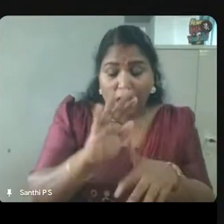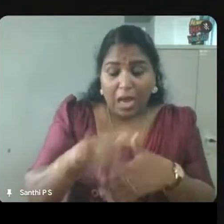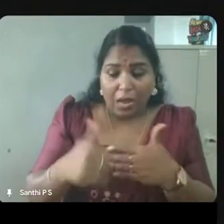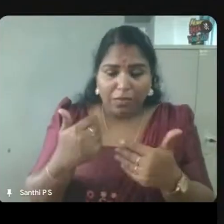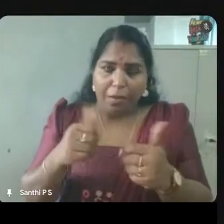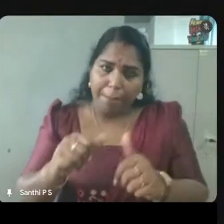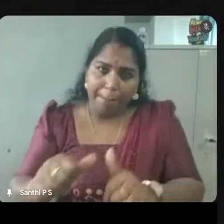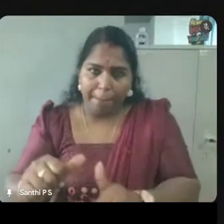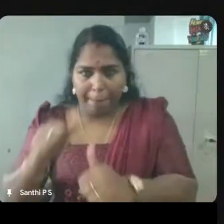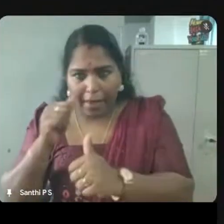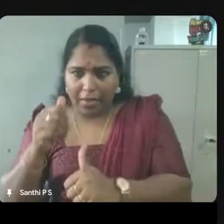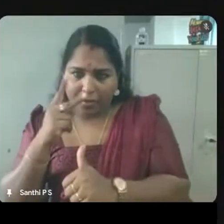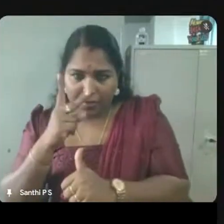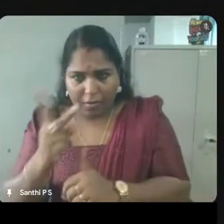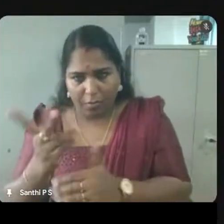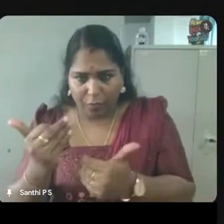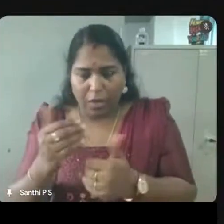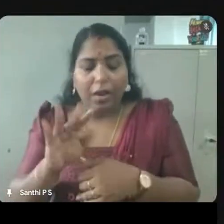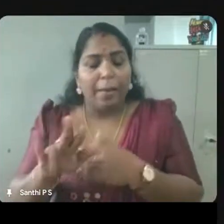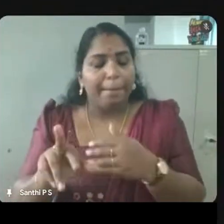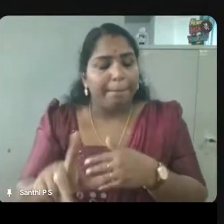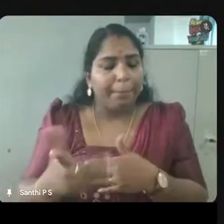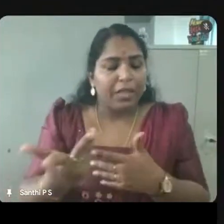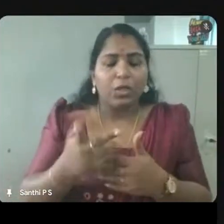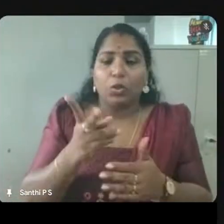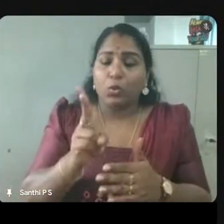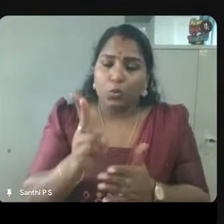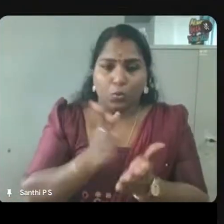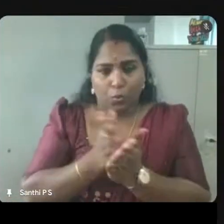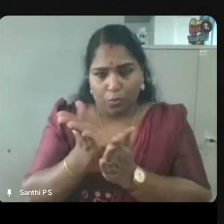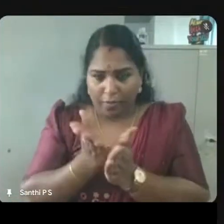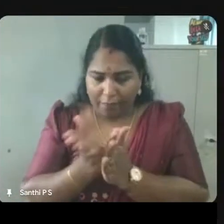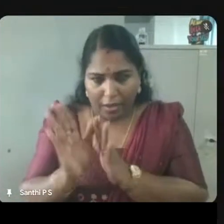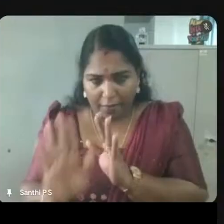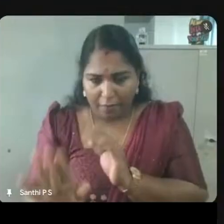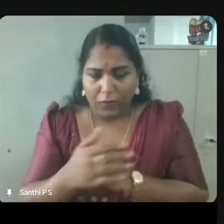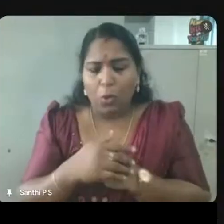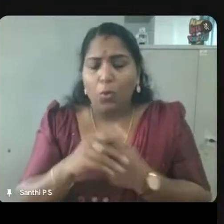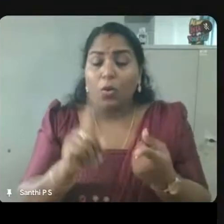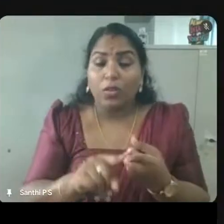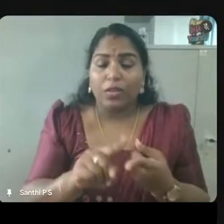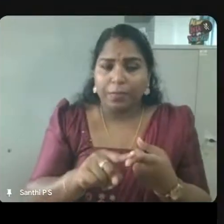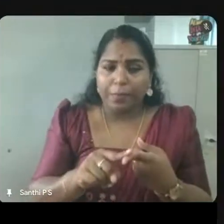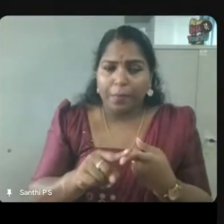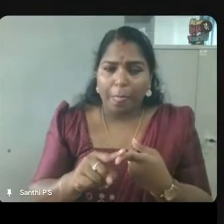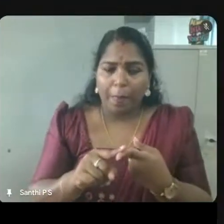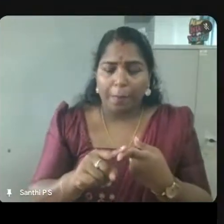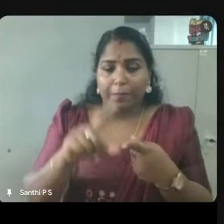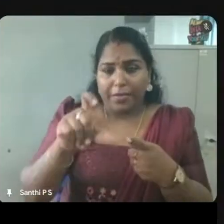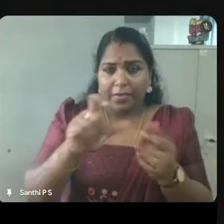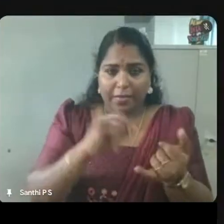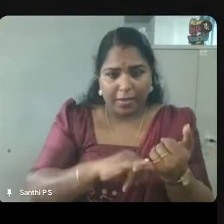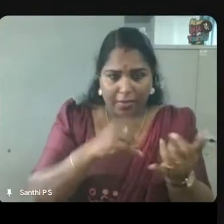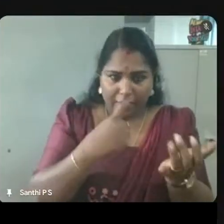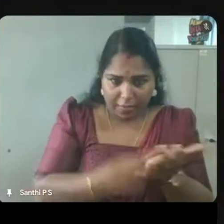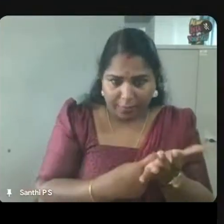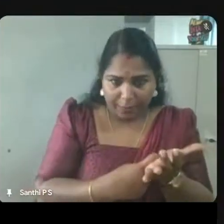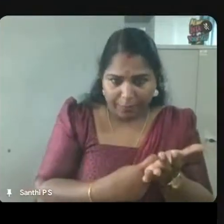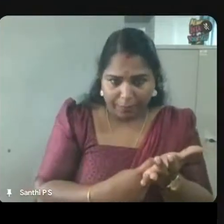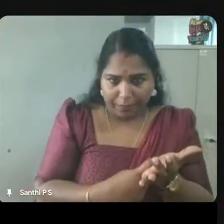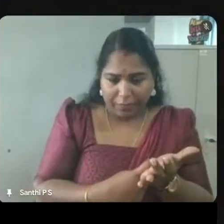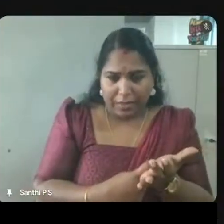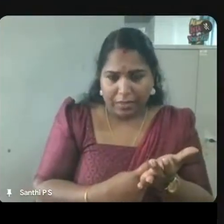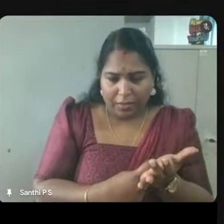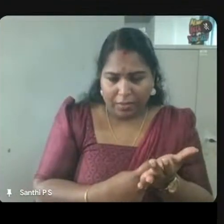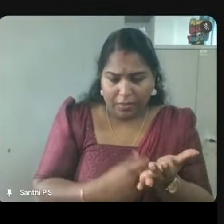2 ഡയഗ്നോസിസ് ആണ് ആലോചിക്കുന്നത്. ഒന്ന് CSR എന്ന് പറയും, സെൻട്രൽ സീറസ് കോറിയൽ റെറ്റിനോപ്പതി എന്ന് പറഞ്ഞ